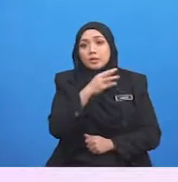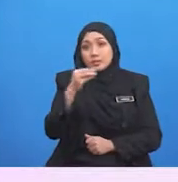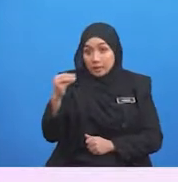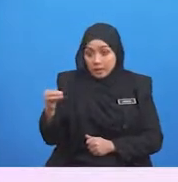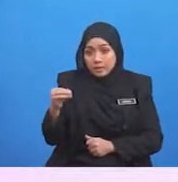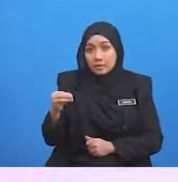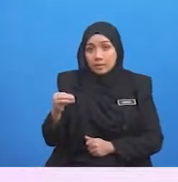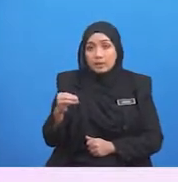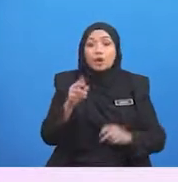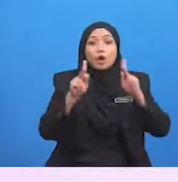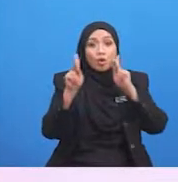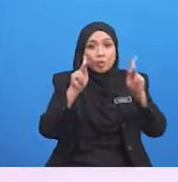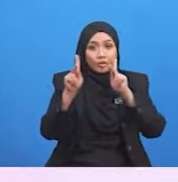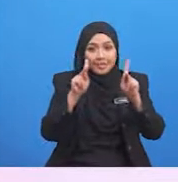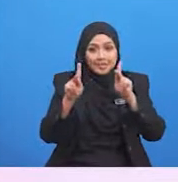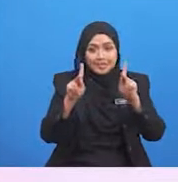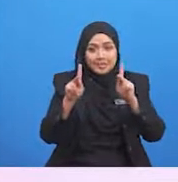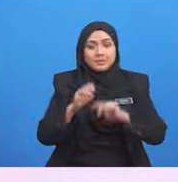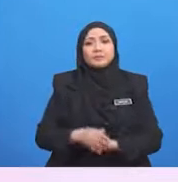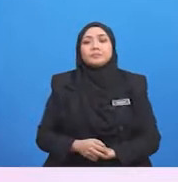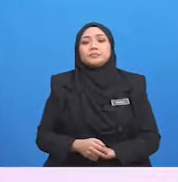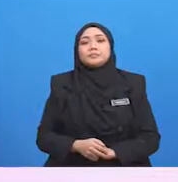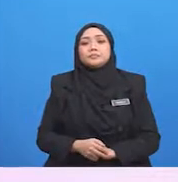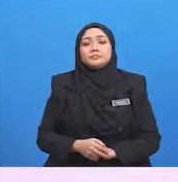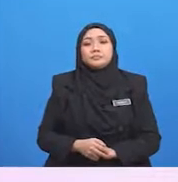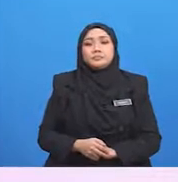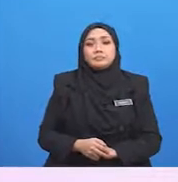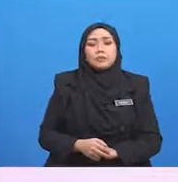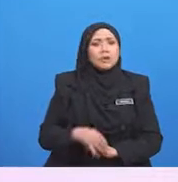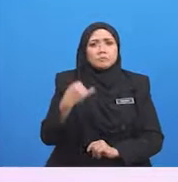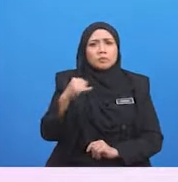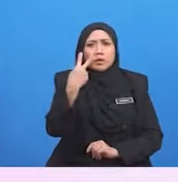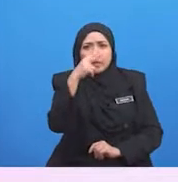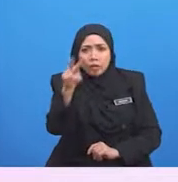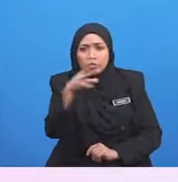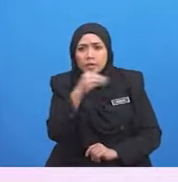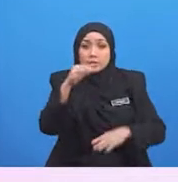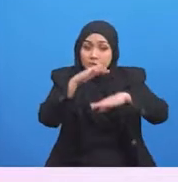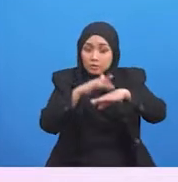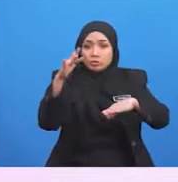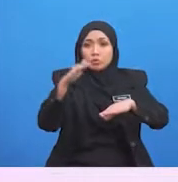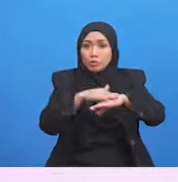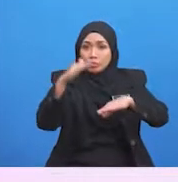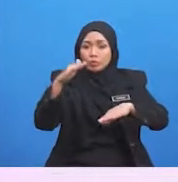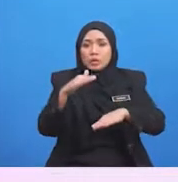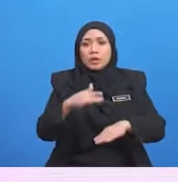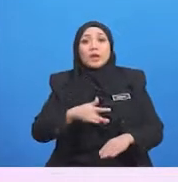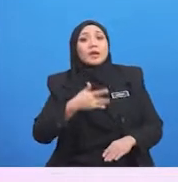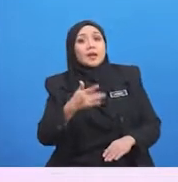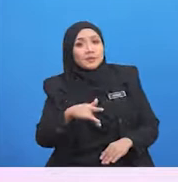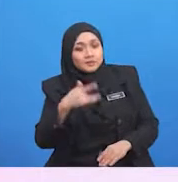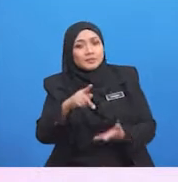perkhidmatan komunikasi. Perkhidmatan ini kita tidak dapat melihat dan menyentuhnya cuma kita dapat merasa